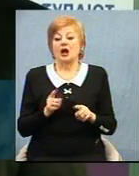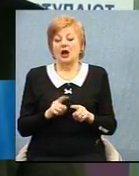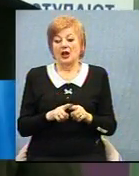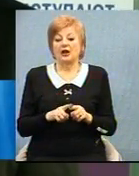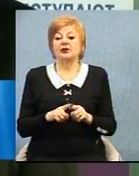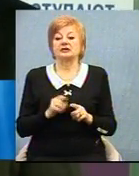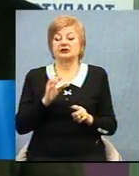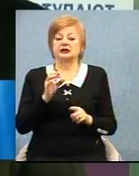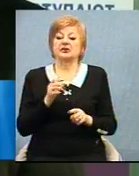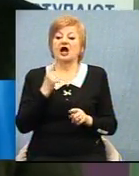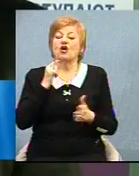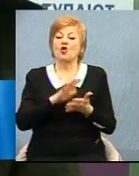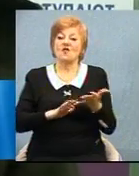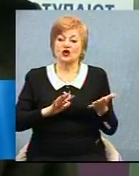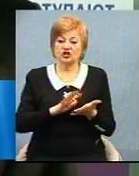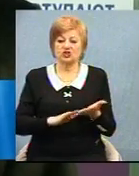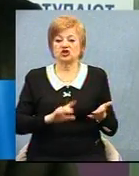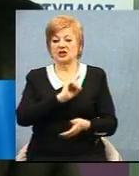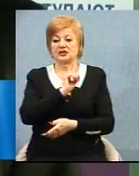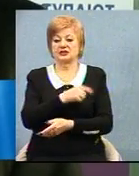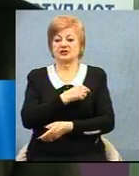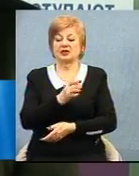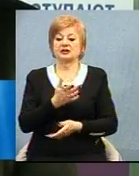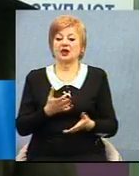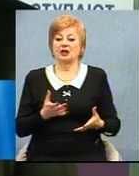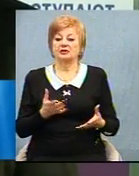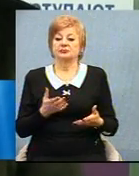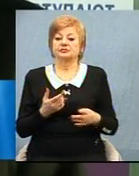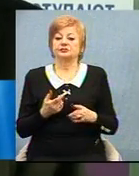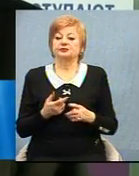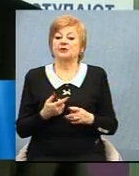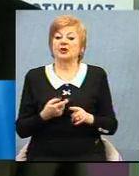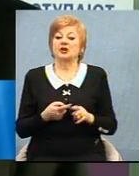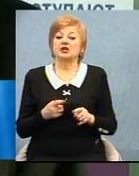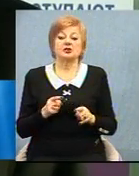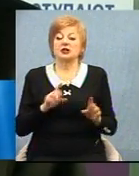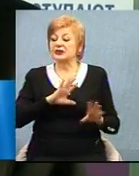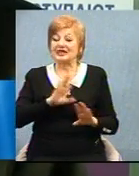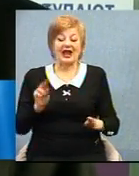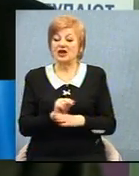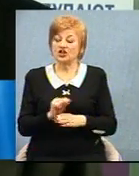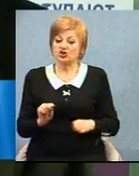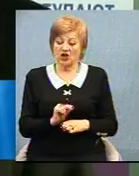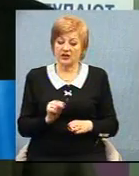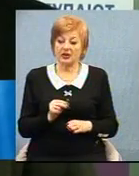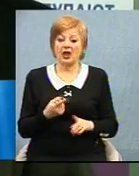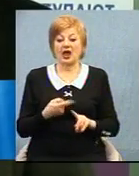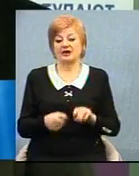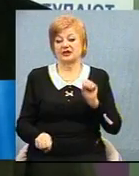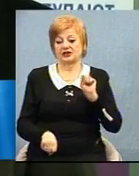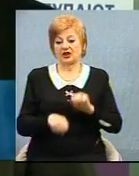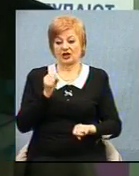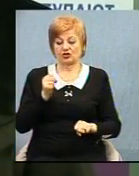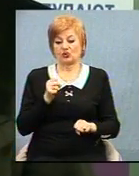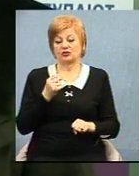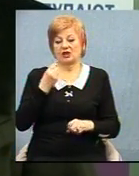зачастую це кровотечення, це симптоми здавлення в тазу. Не лечение, это нарушение качества